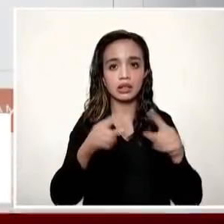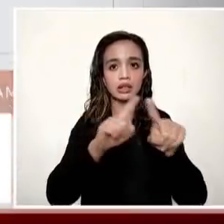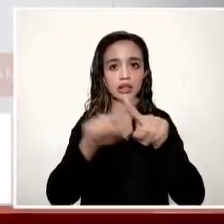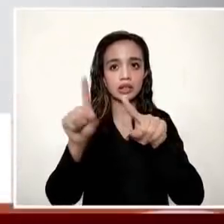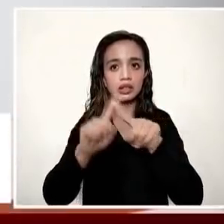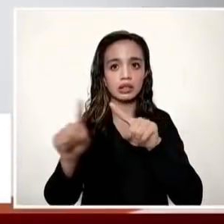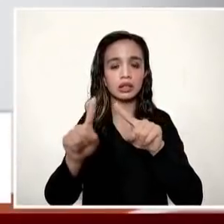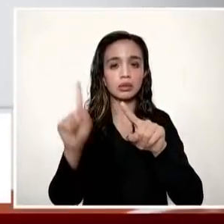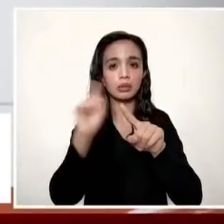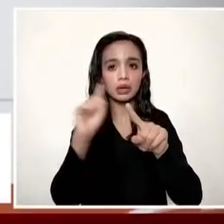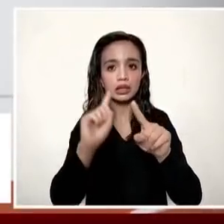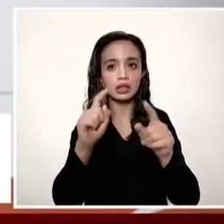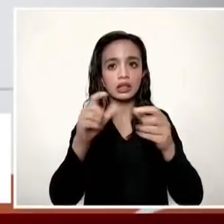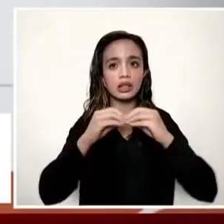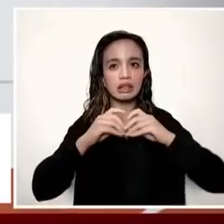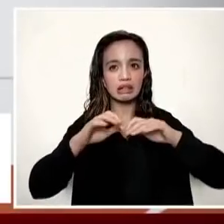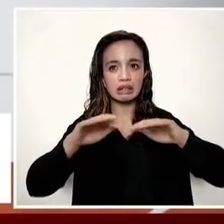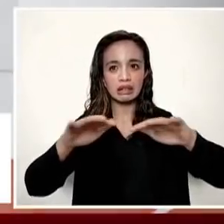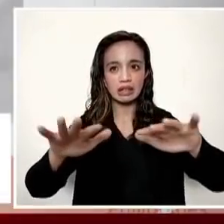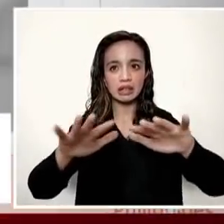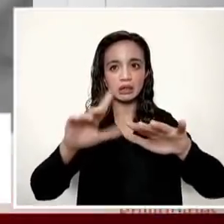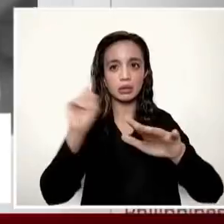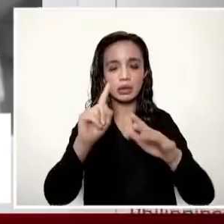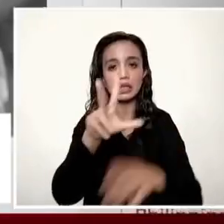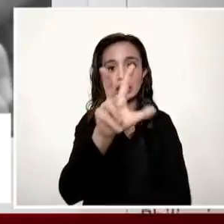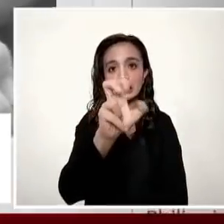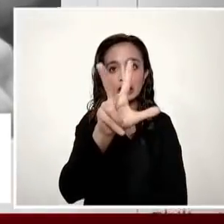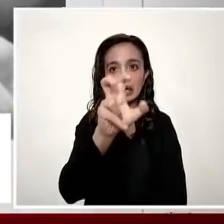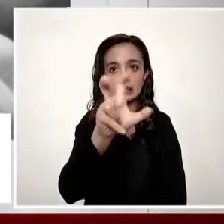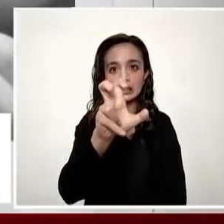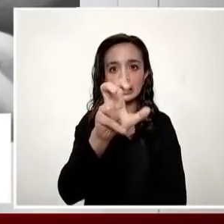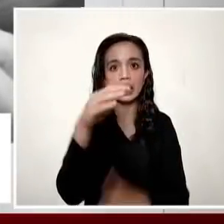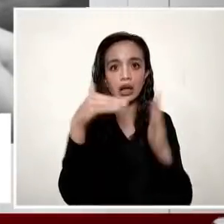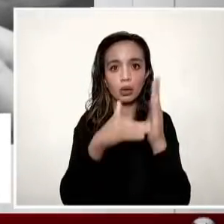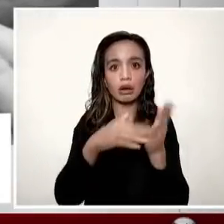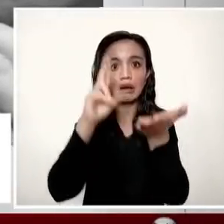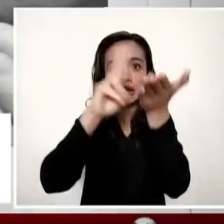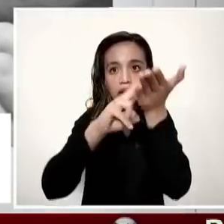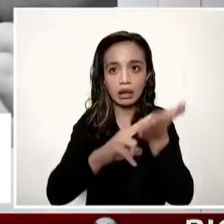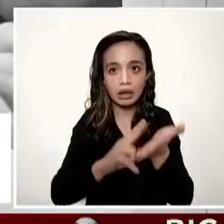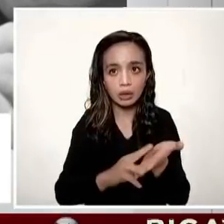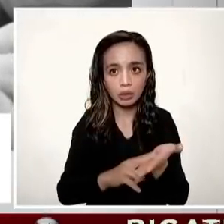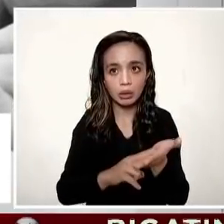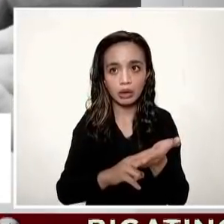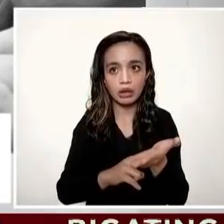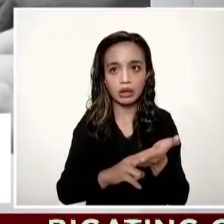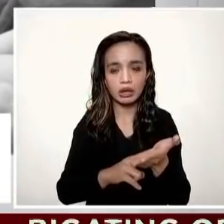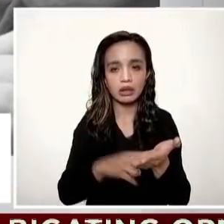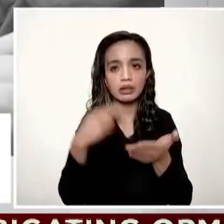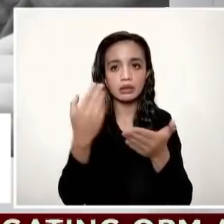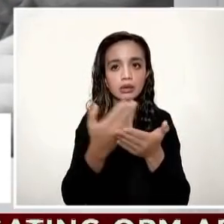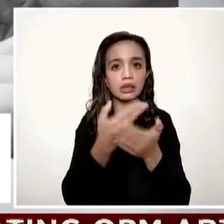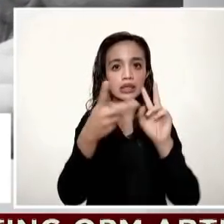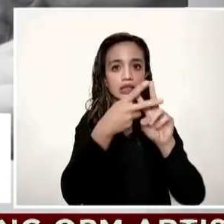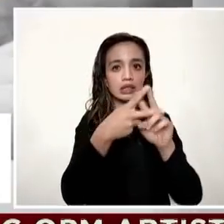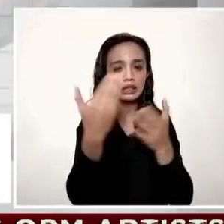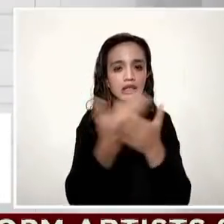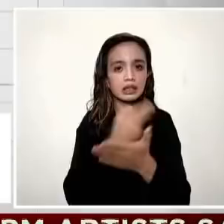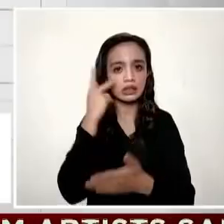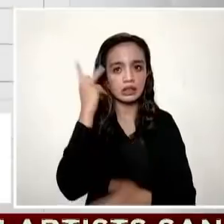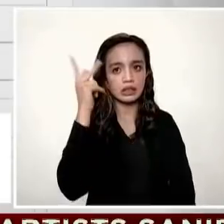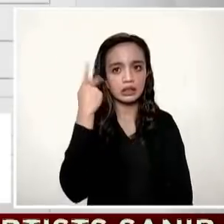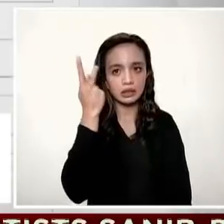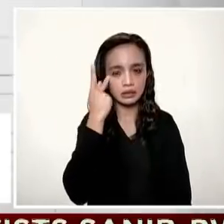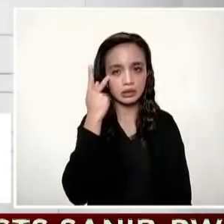para makakalap ng 300,000 signatures para himuking tumakbo ang chairman ng grupo na si Walden Bello,